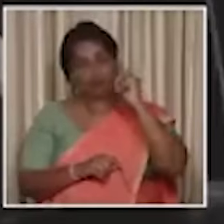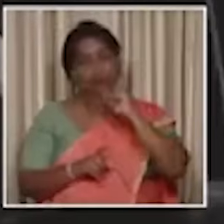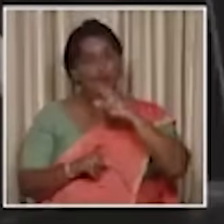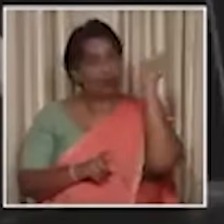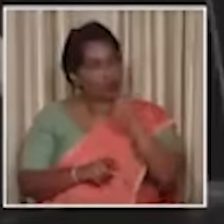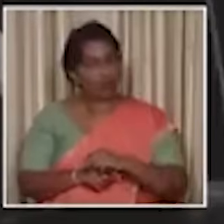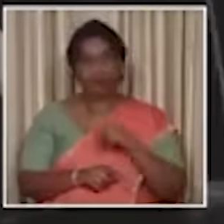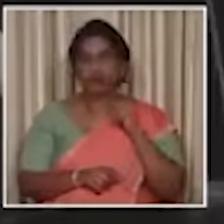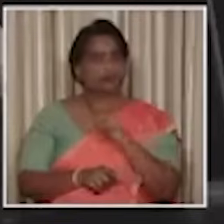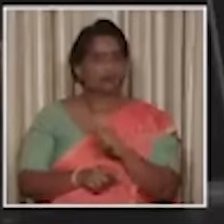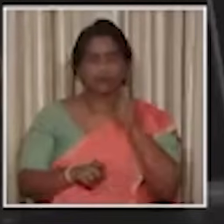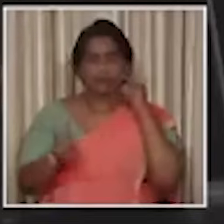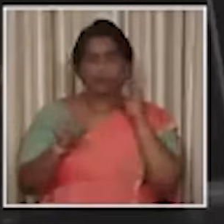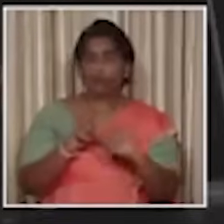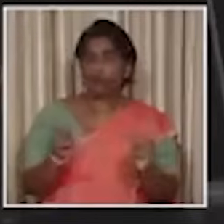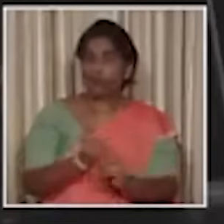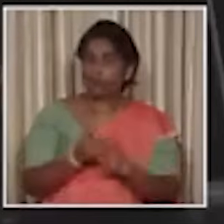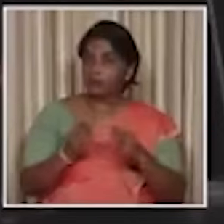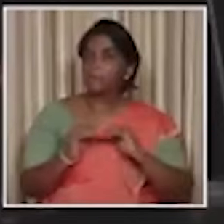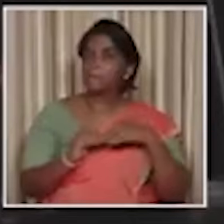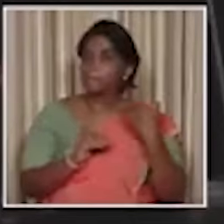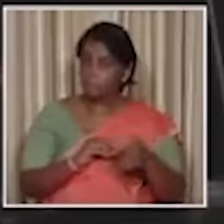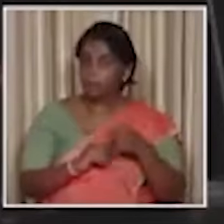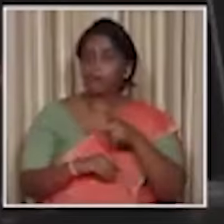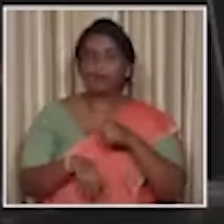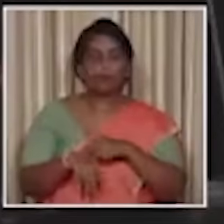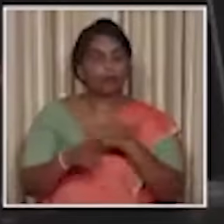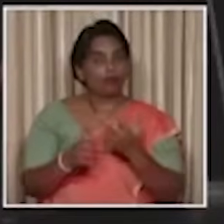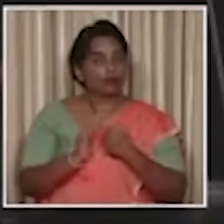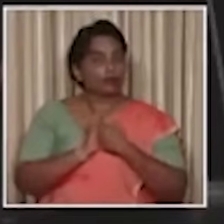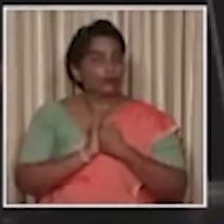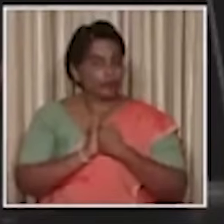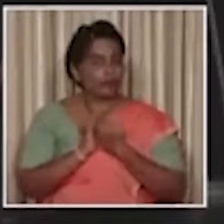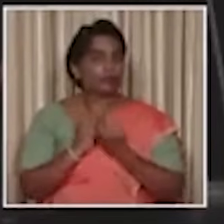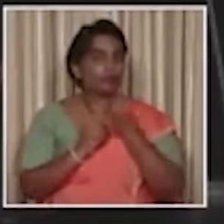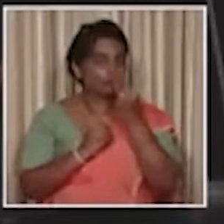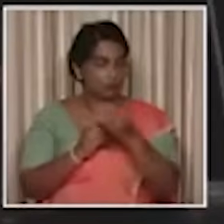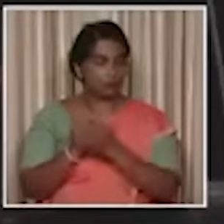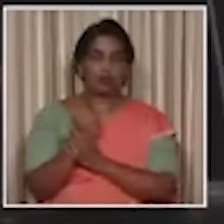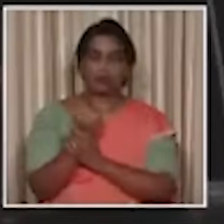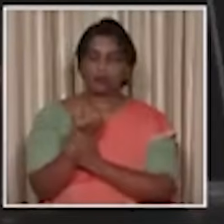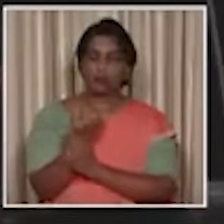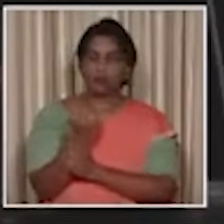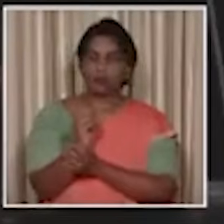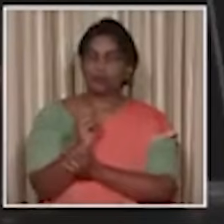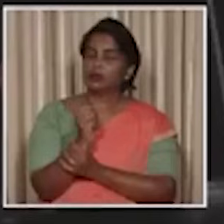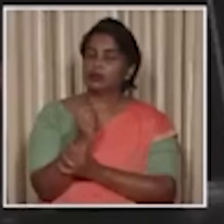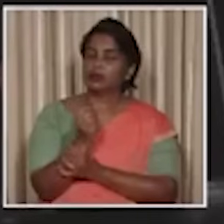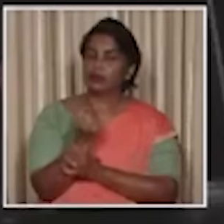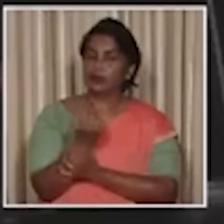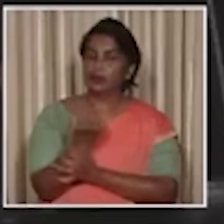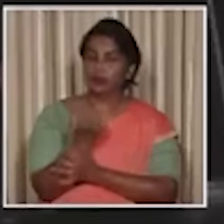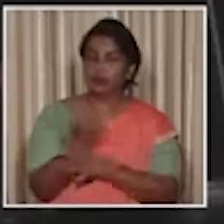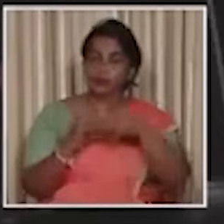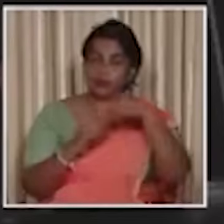கொண்ட பிற்பாடும் அதற்குரிய மரியாதையை கொடுத்து இந்த மண்ணிலே நீங்கள் வணங்க வேண்டும் என்று கட்டளையிட்டது இந்த சிங்கள